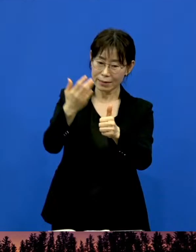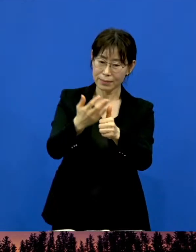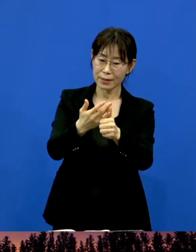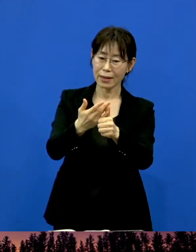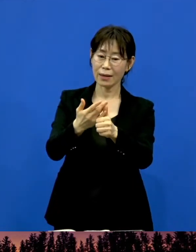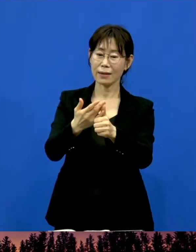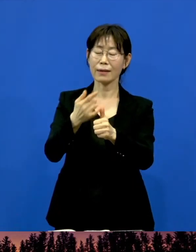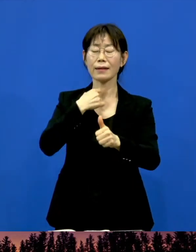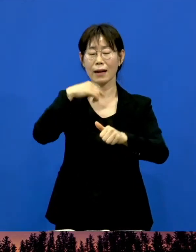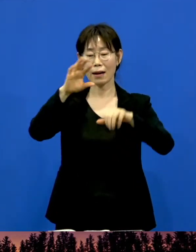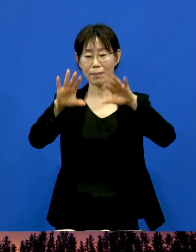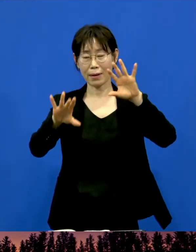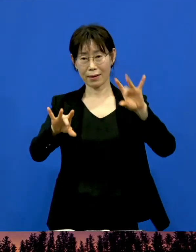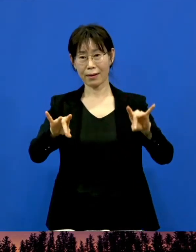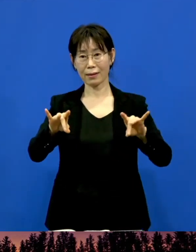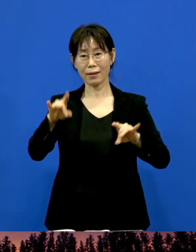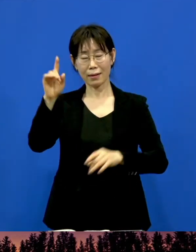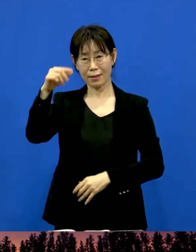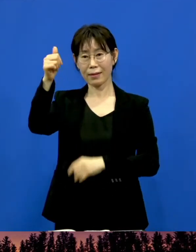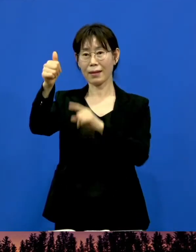없었어요.